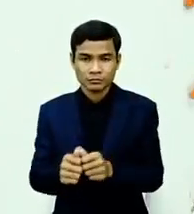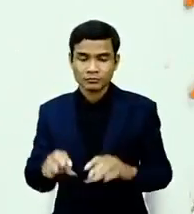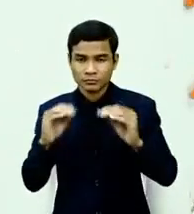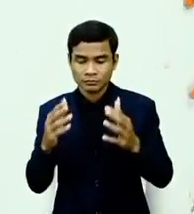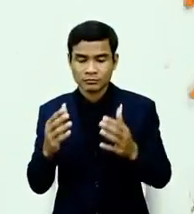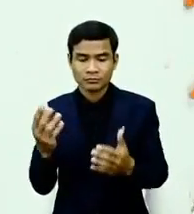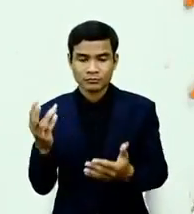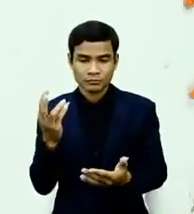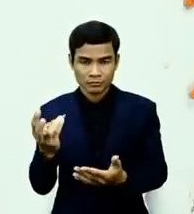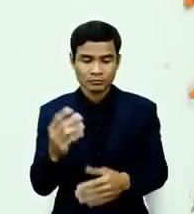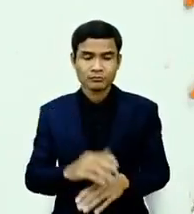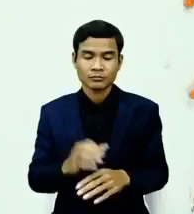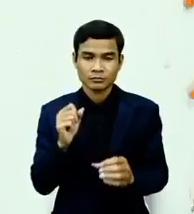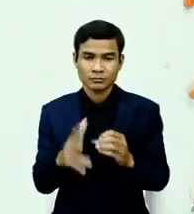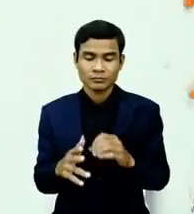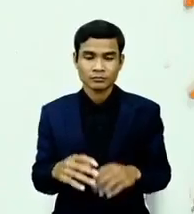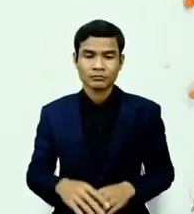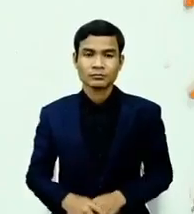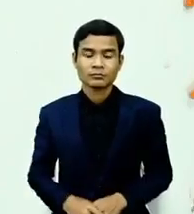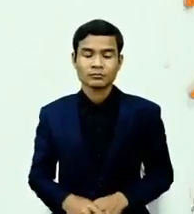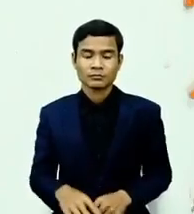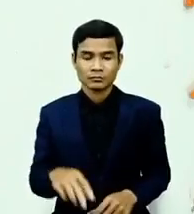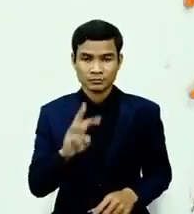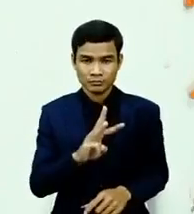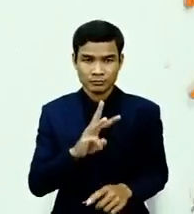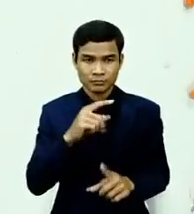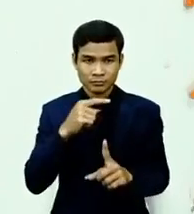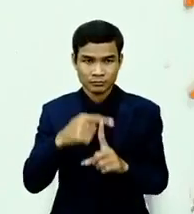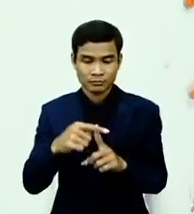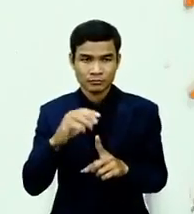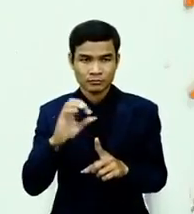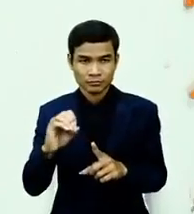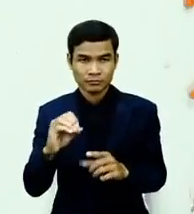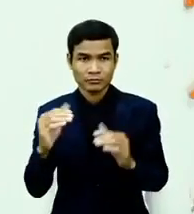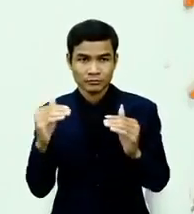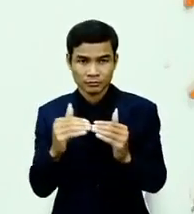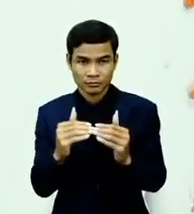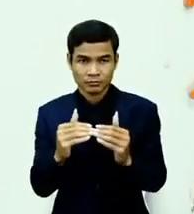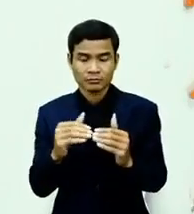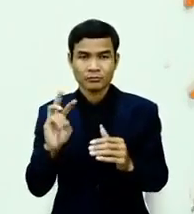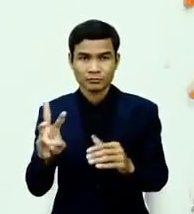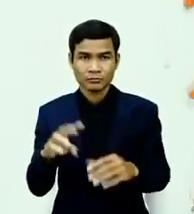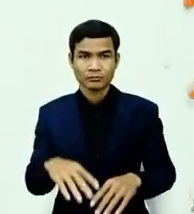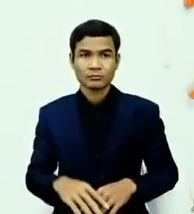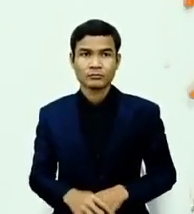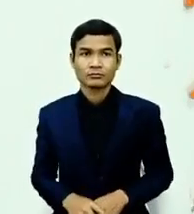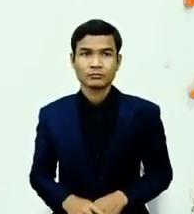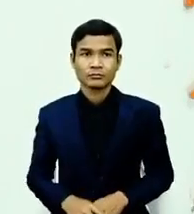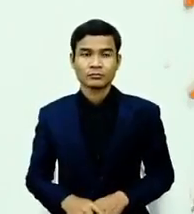ចណាចាតោះចាប់ផ្ដើម3បូក0ស្មើ3